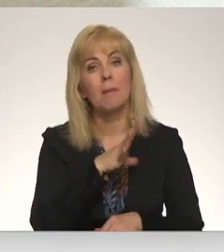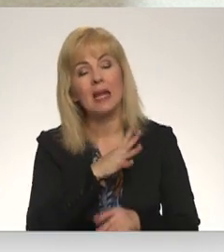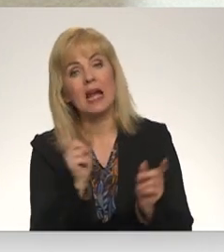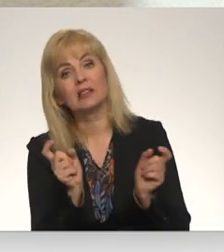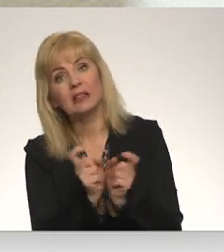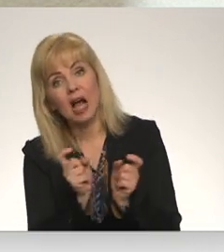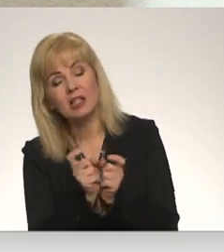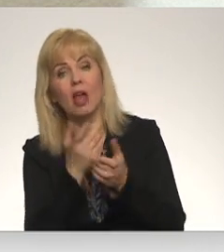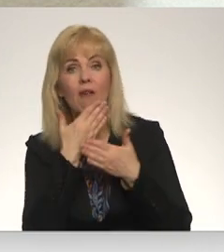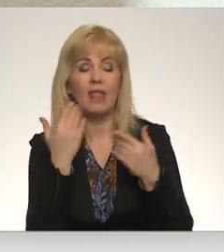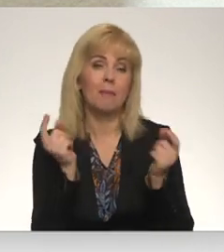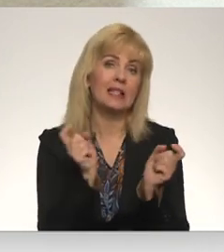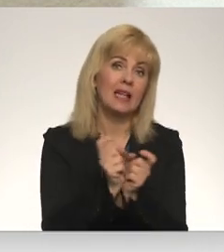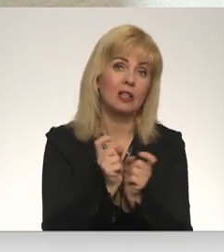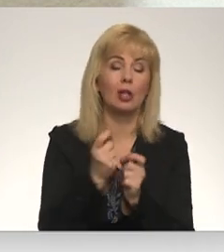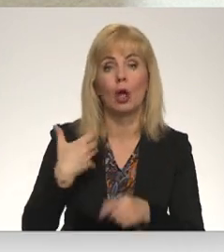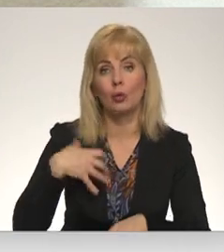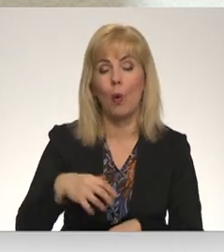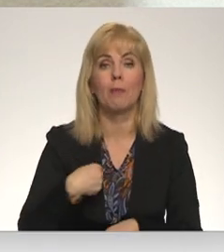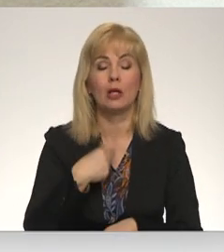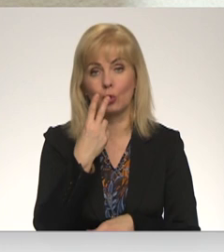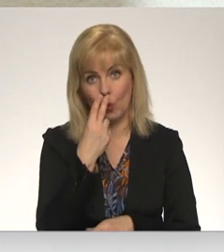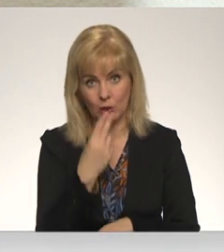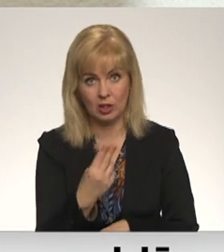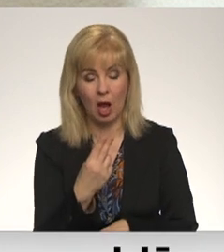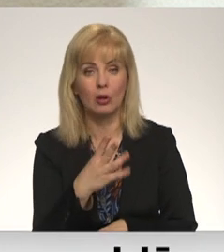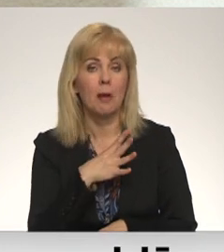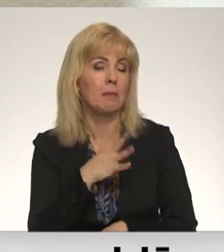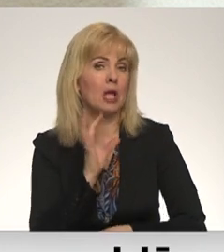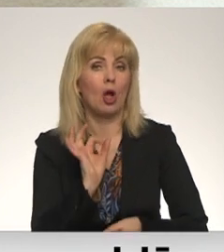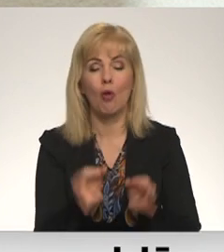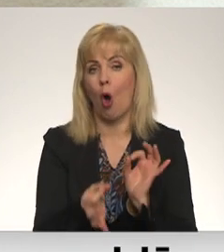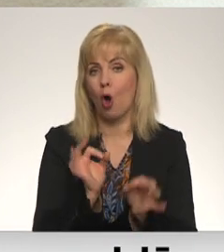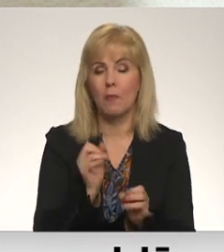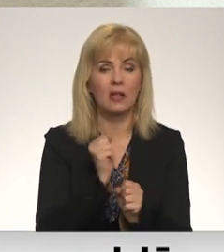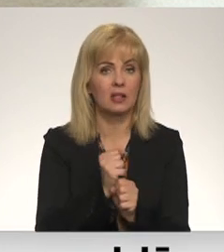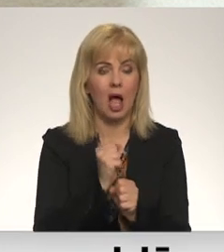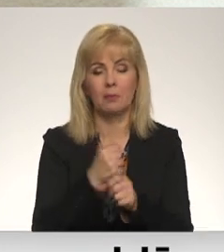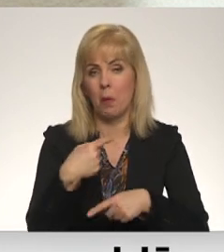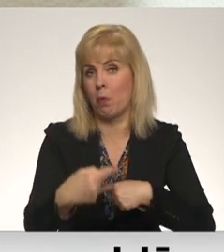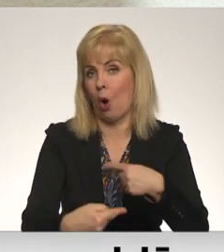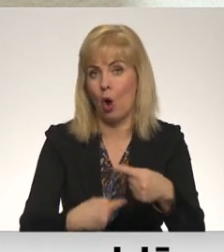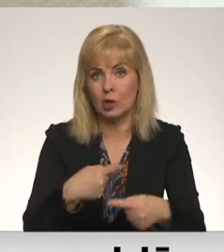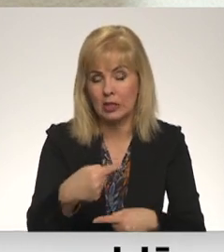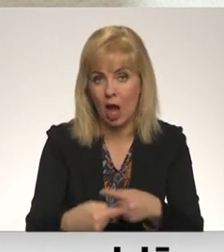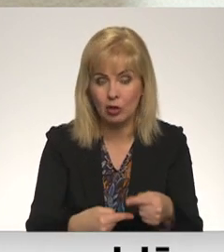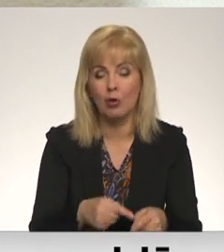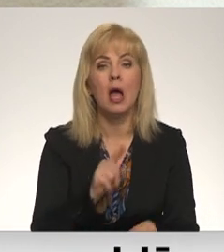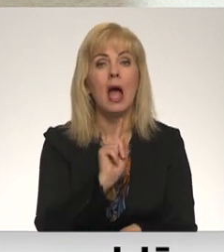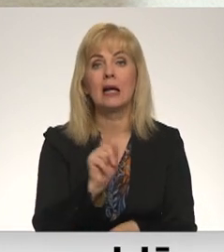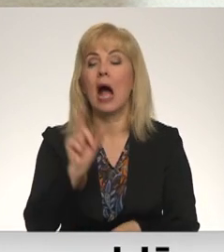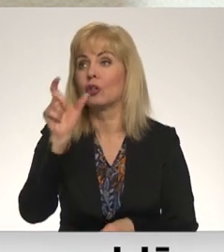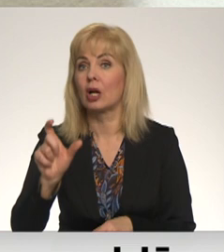ar domi? Es uzskatu, ka tas ir normāls darba process un katra